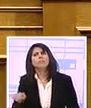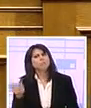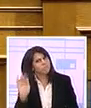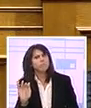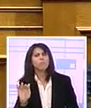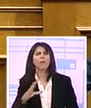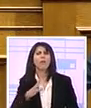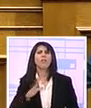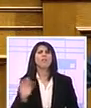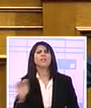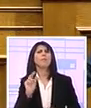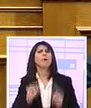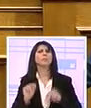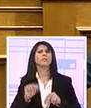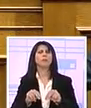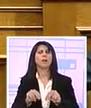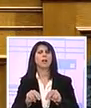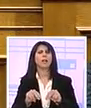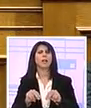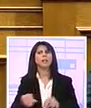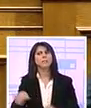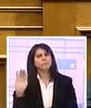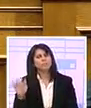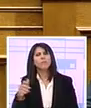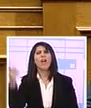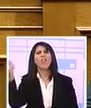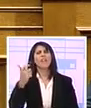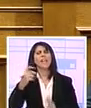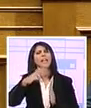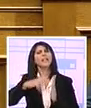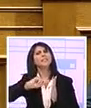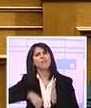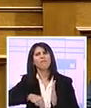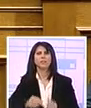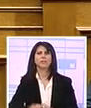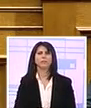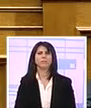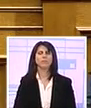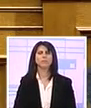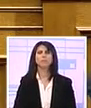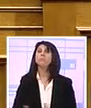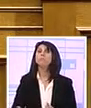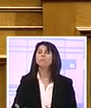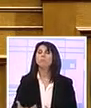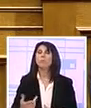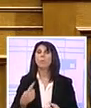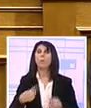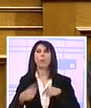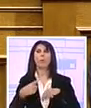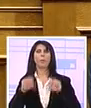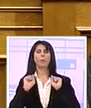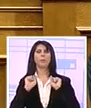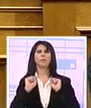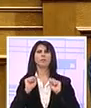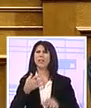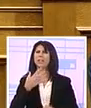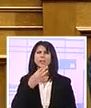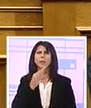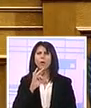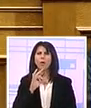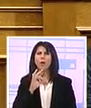δημοψήφισμα το ερώτημα της Δανειακής Σύμβασης και κάνετε πίσω μόλις ο